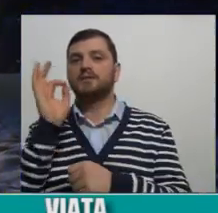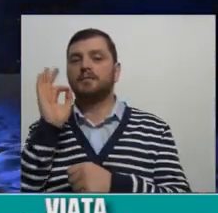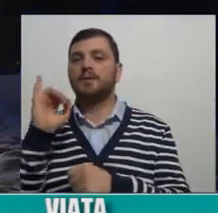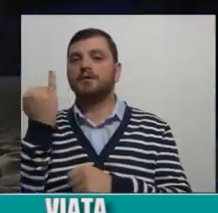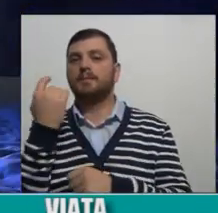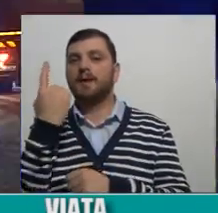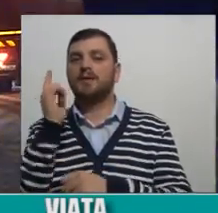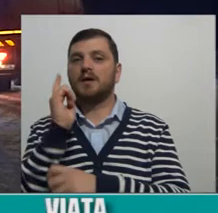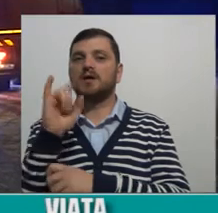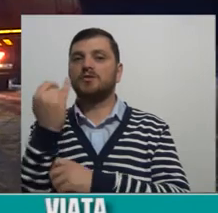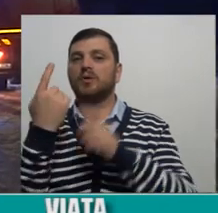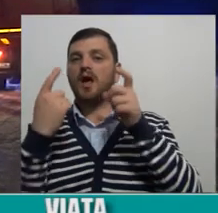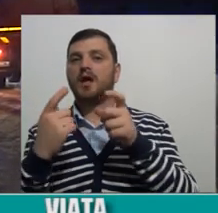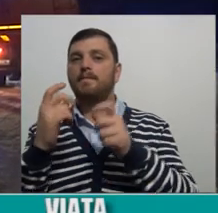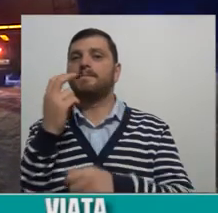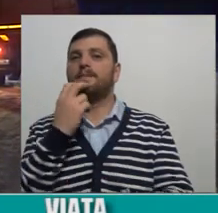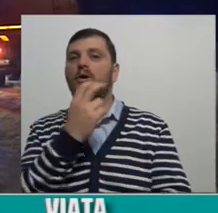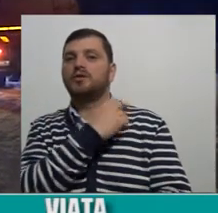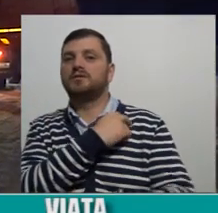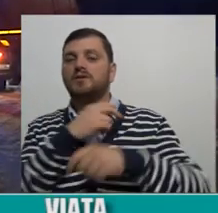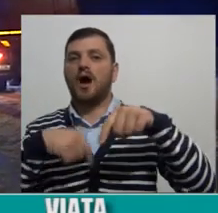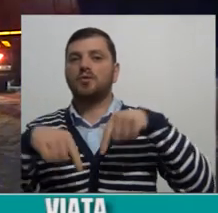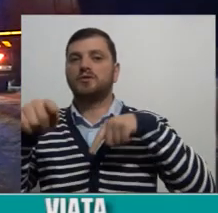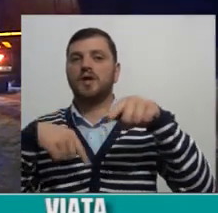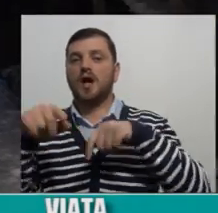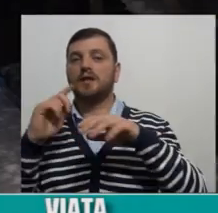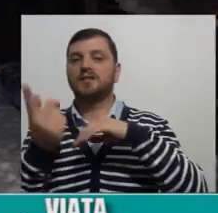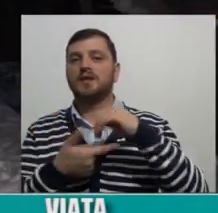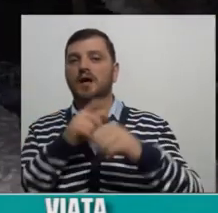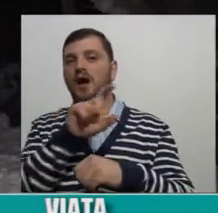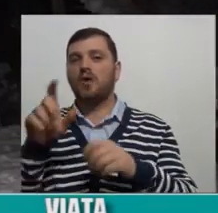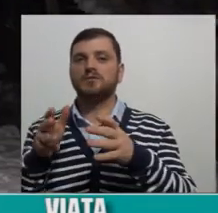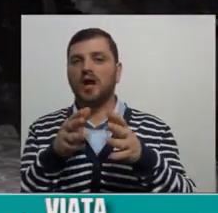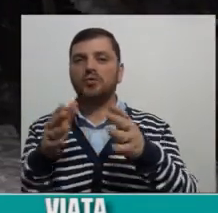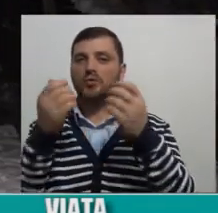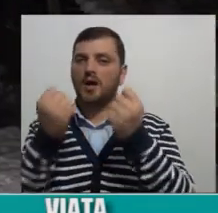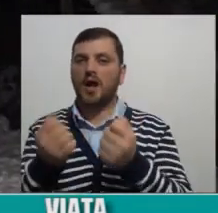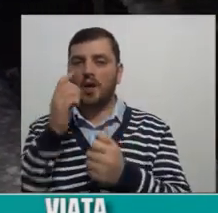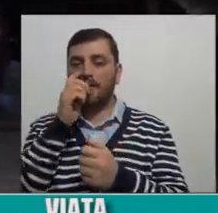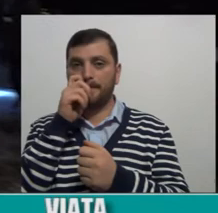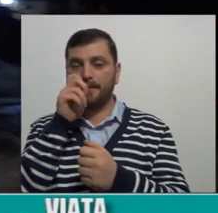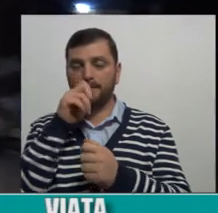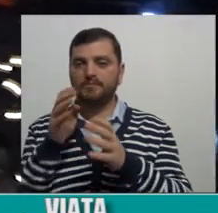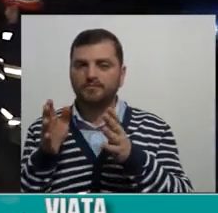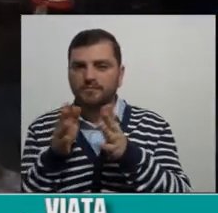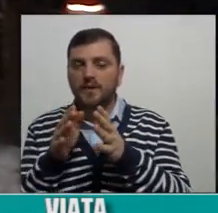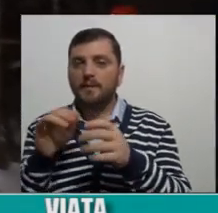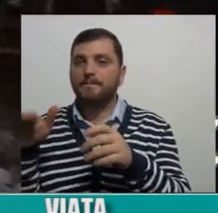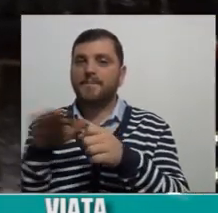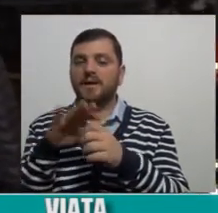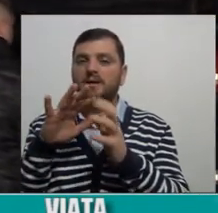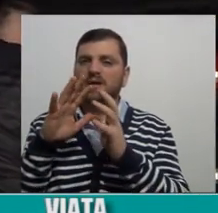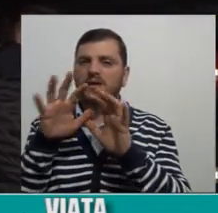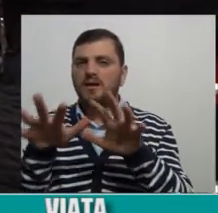primă intervenție și comandă și un echipaj al poliției rutiere. Din cauza drumului greu accesibil, îngust și acoperit